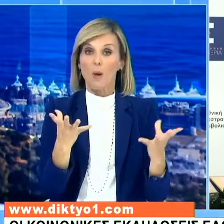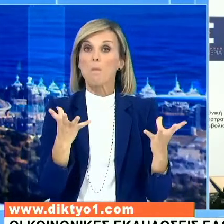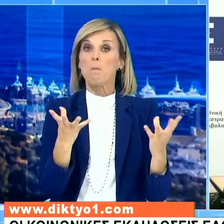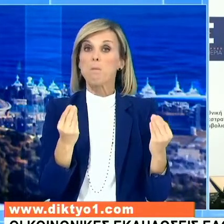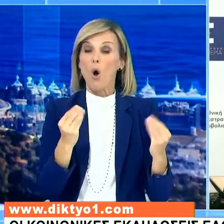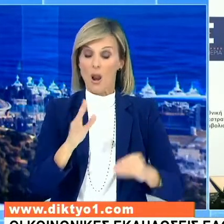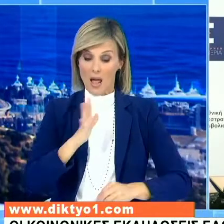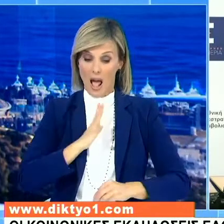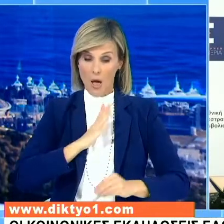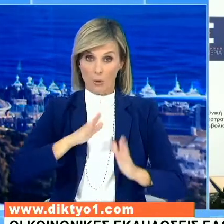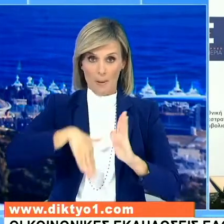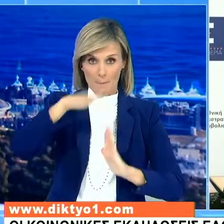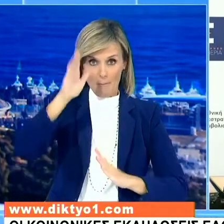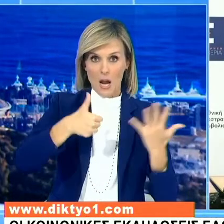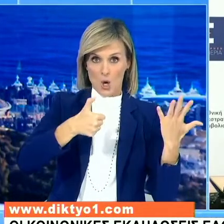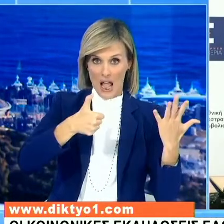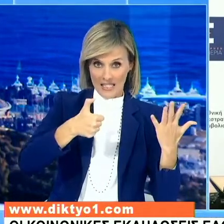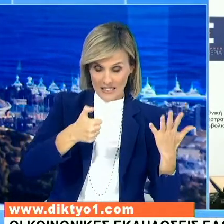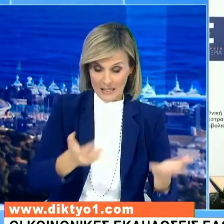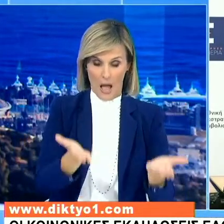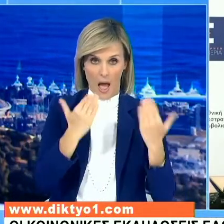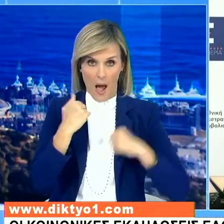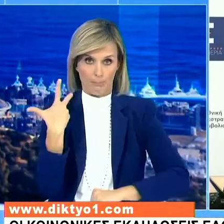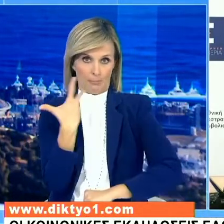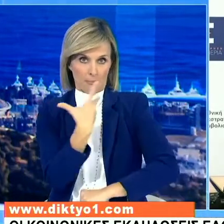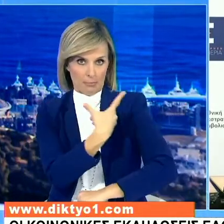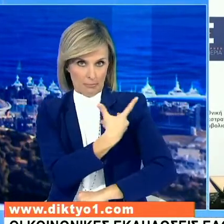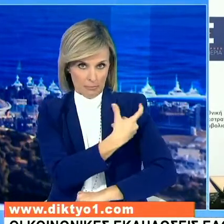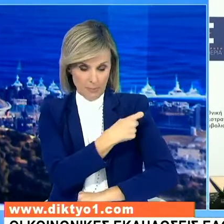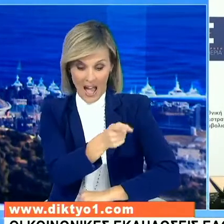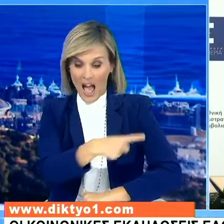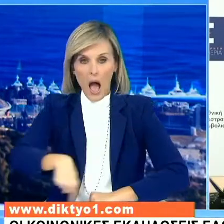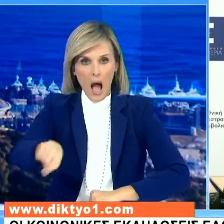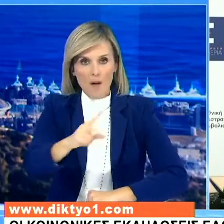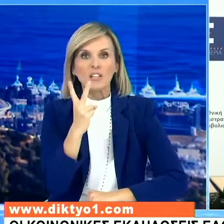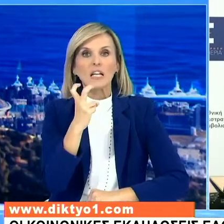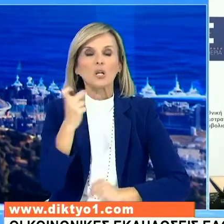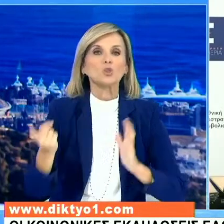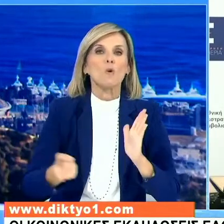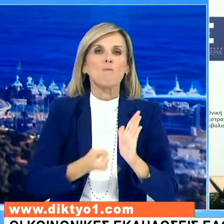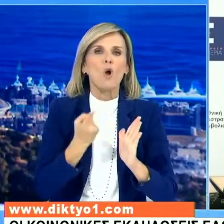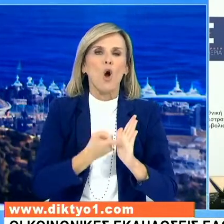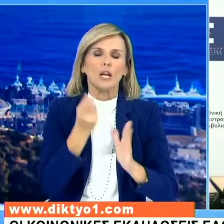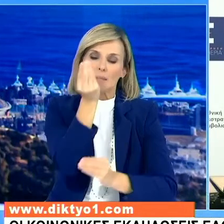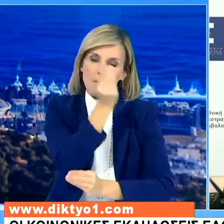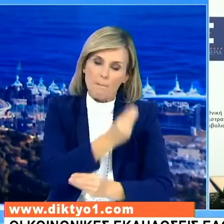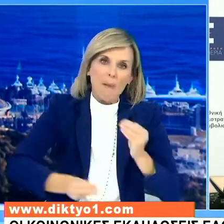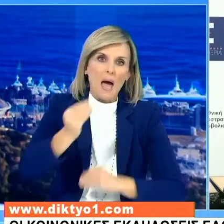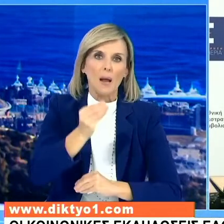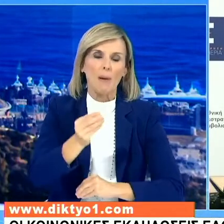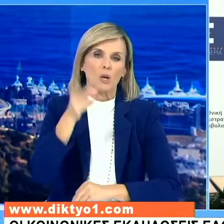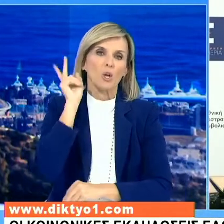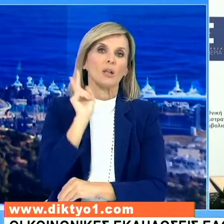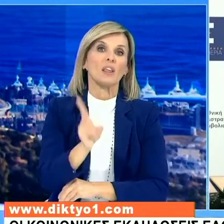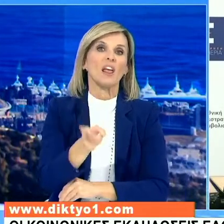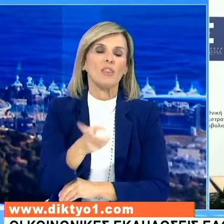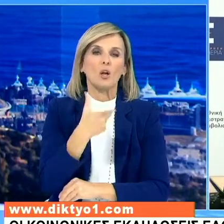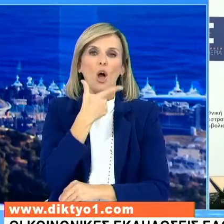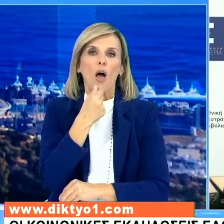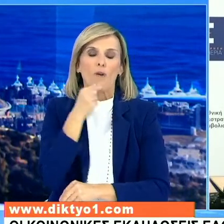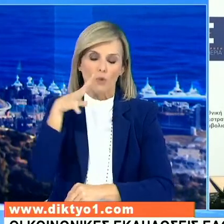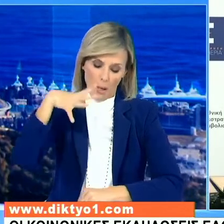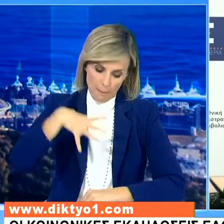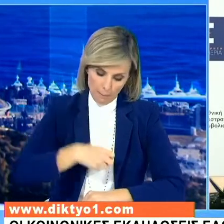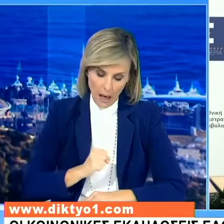ηλικίας άνω των 60 ετών έχουν 20 φορές υψηλότερο κίνδυνο να χρειαστούν εισαγωγή σε ΜΕΘ και